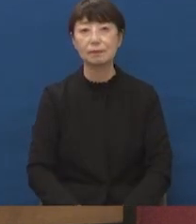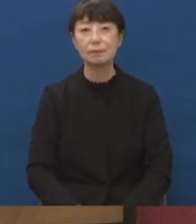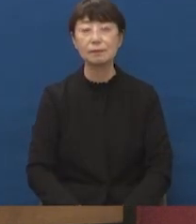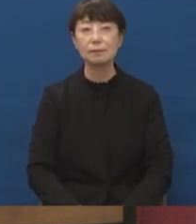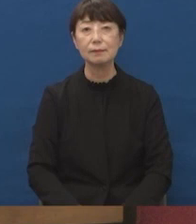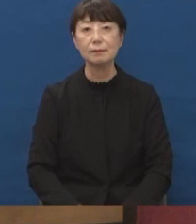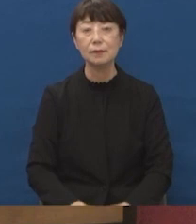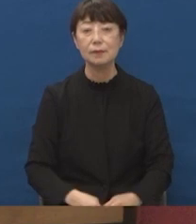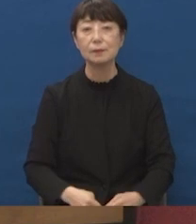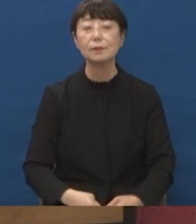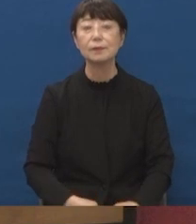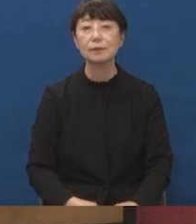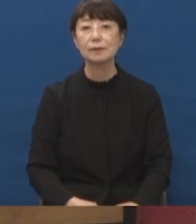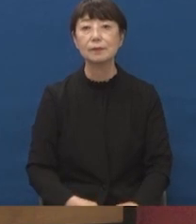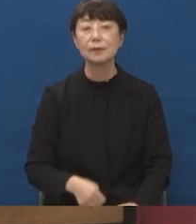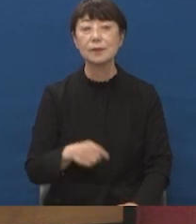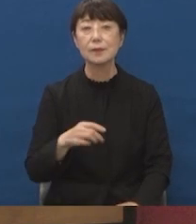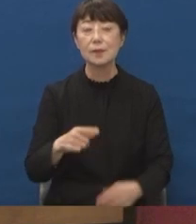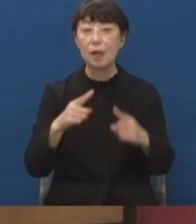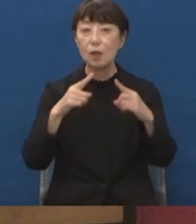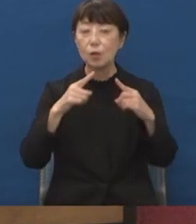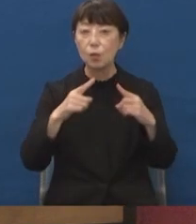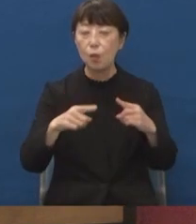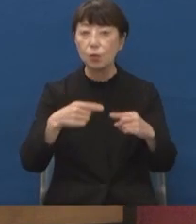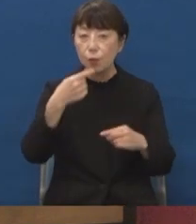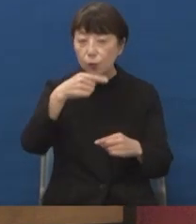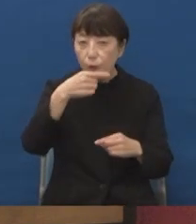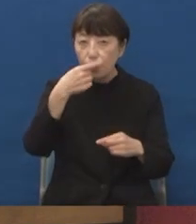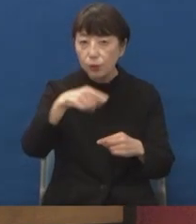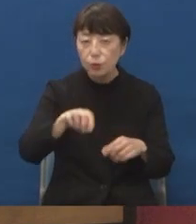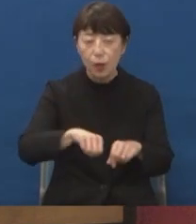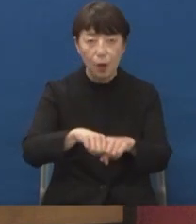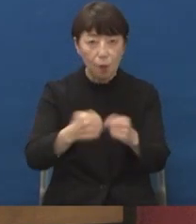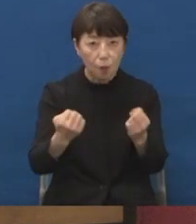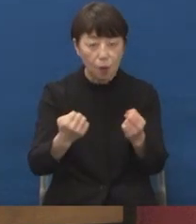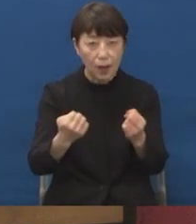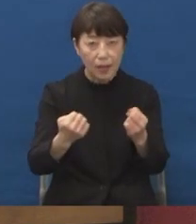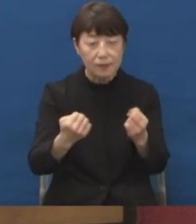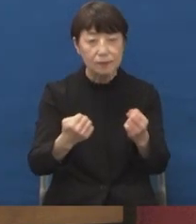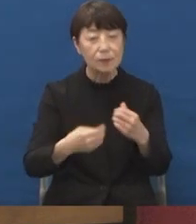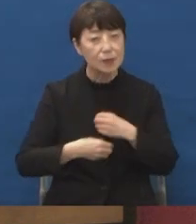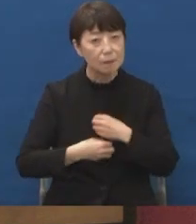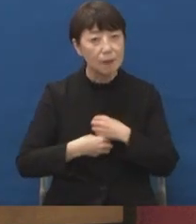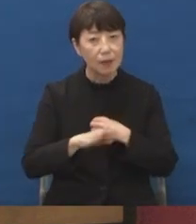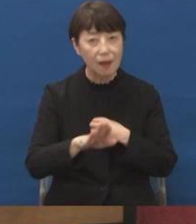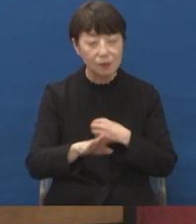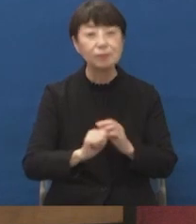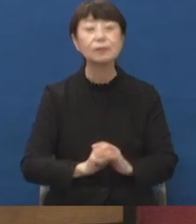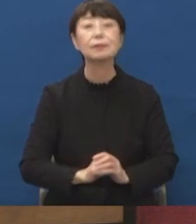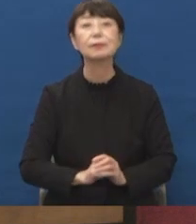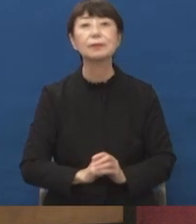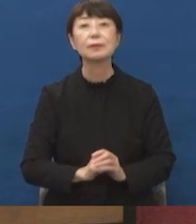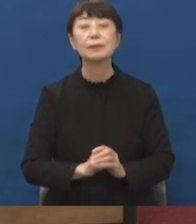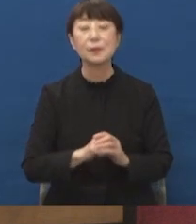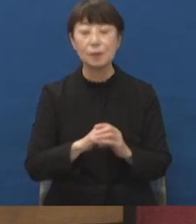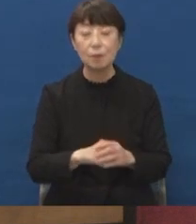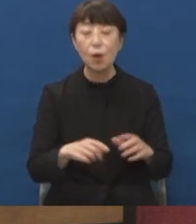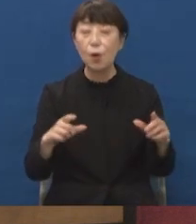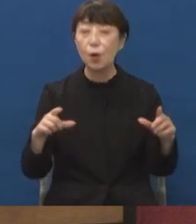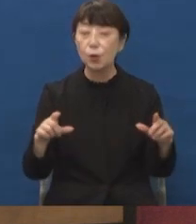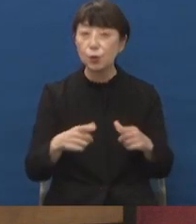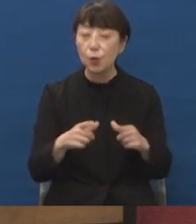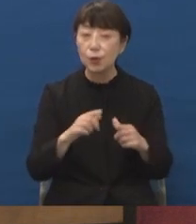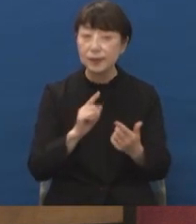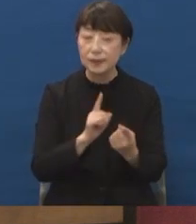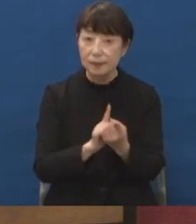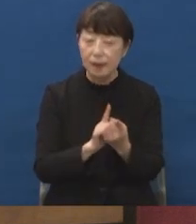生まれており、公教育崩壊の危機にあると言っても過言ではありません。異次元の少子化対策を謳